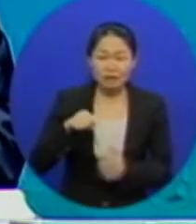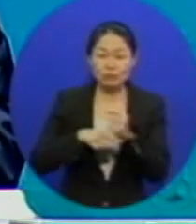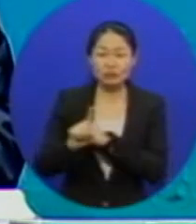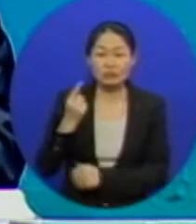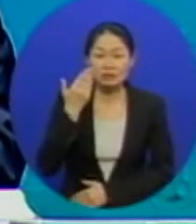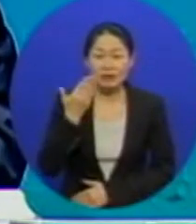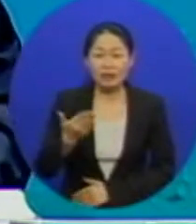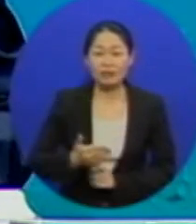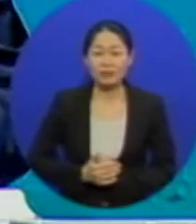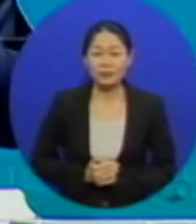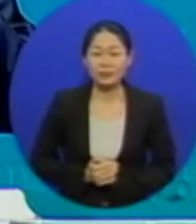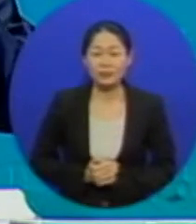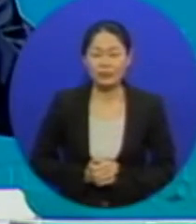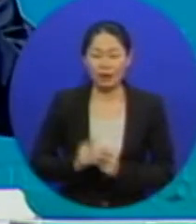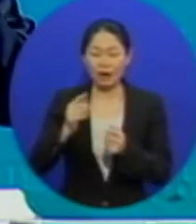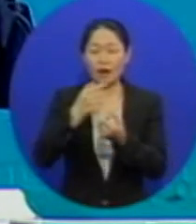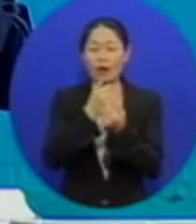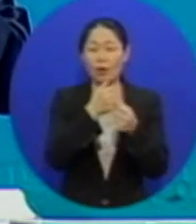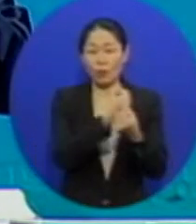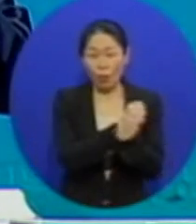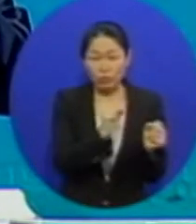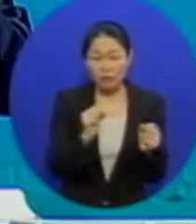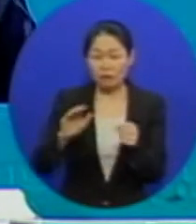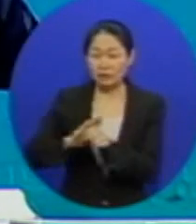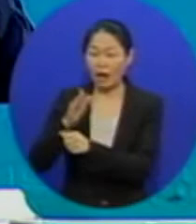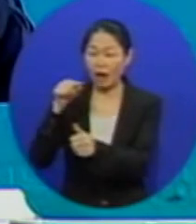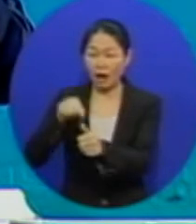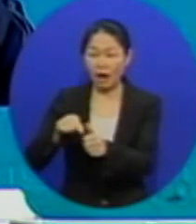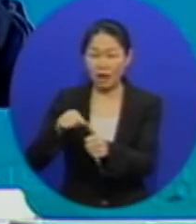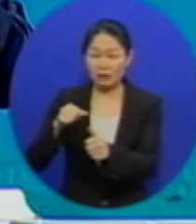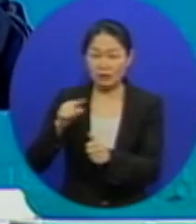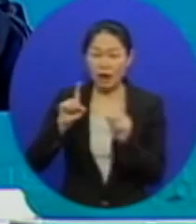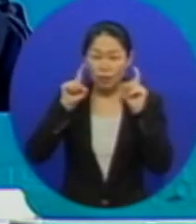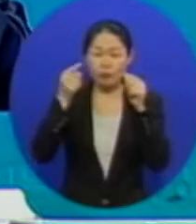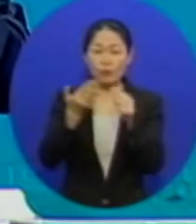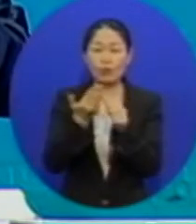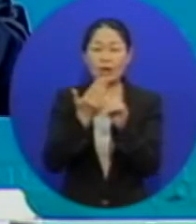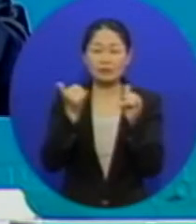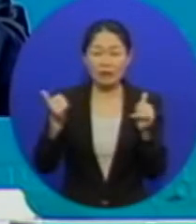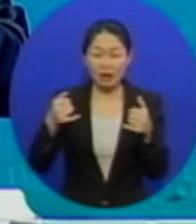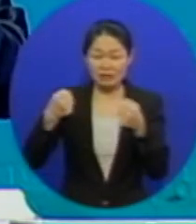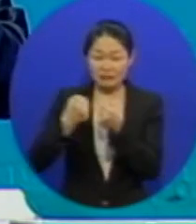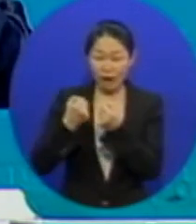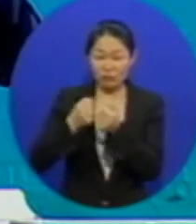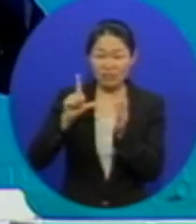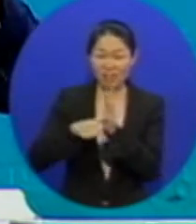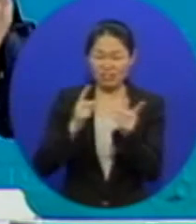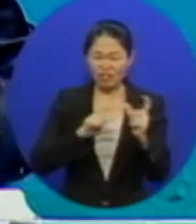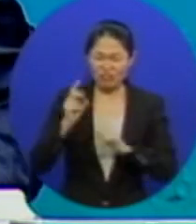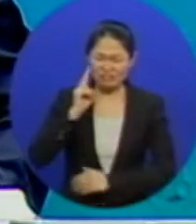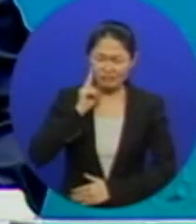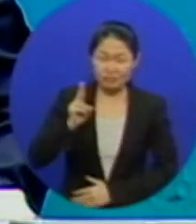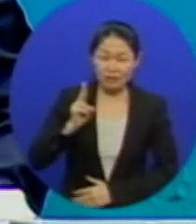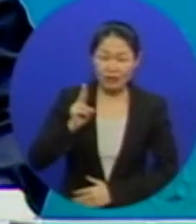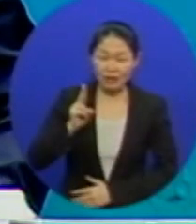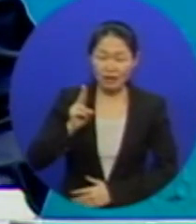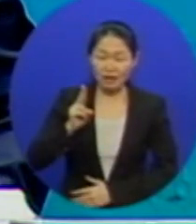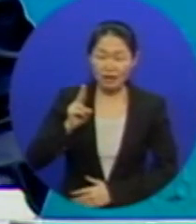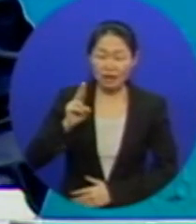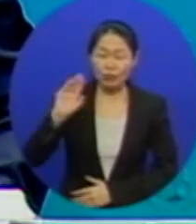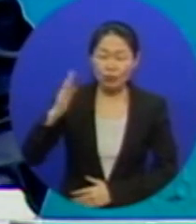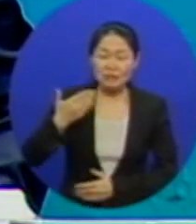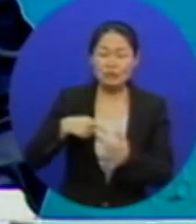줘 용서하고 사랑하라 설교 하던 목회자들이 싸울 때는 더 심각하게 싸우게 되는 이유가